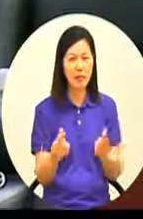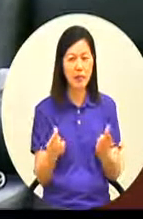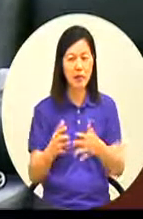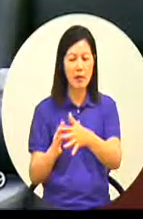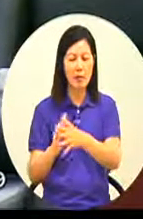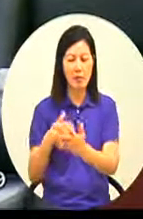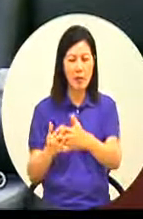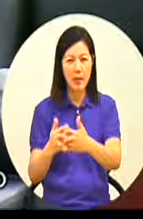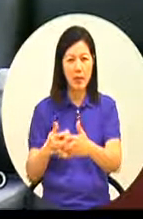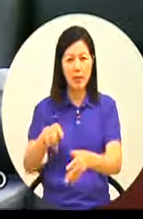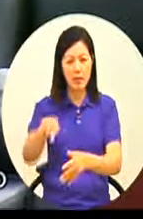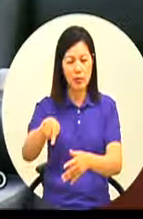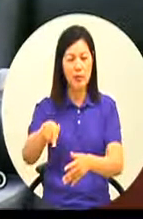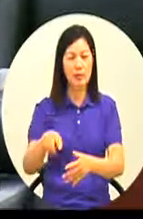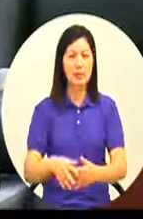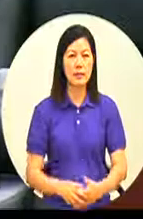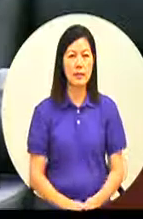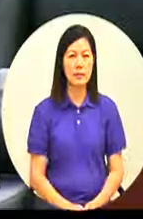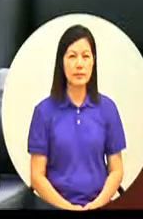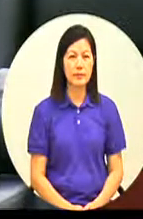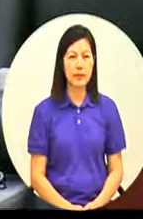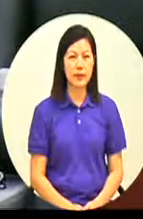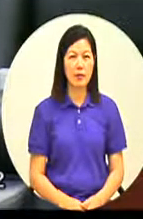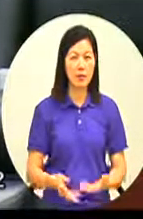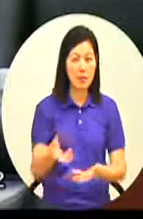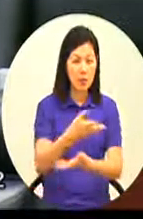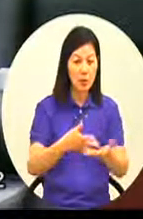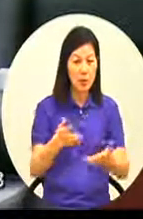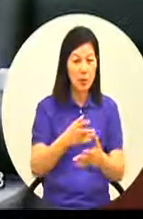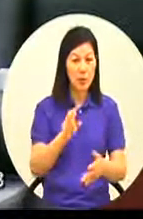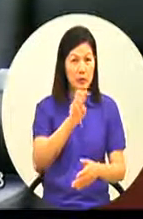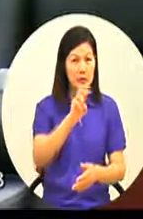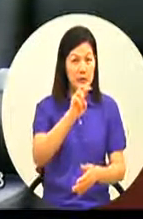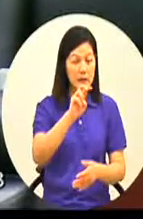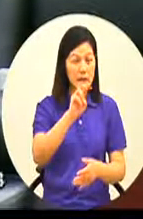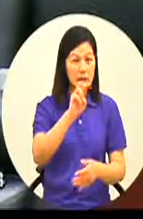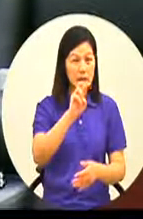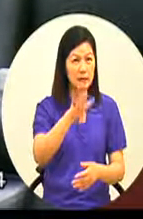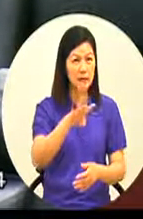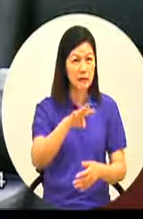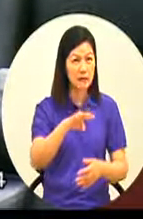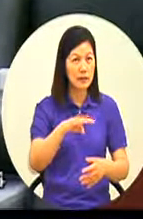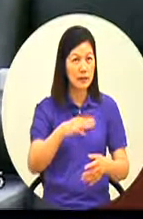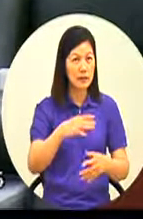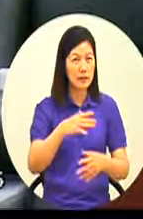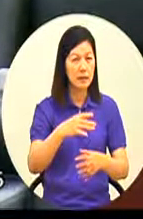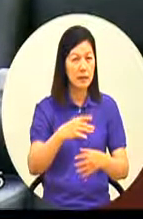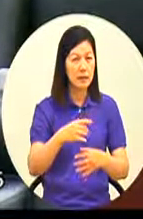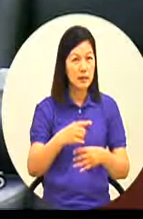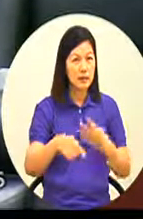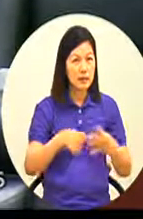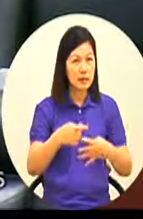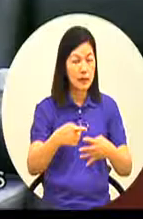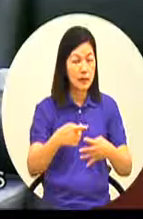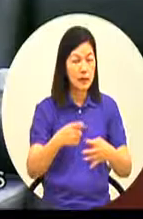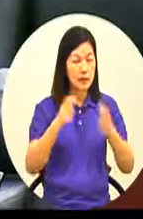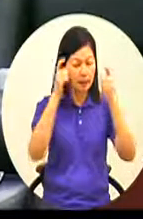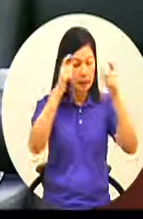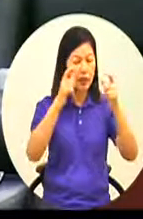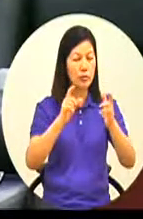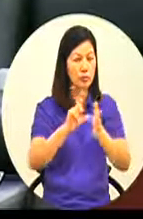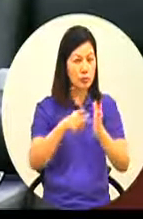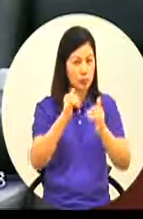金居士哈、哦，他我们互动的时候是二十世纪，就是我们高雄县的时代哦。那